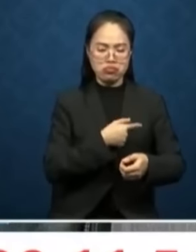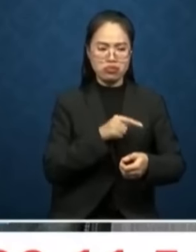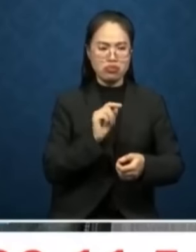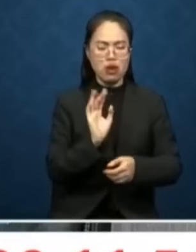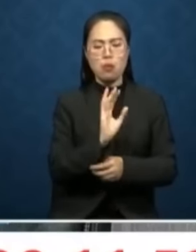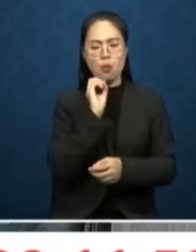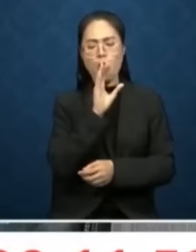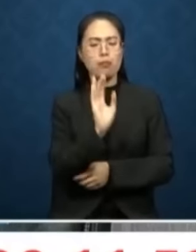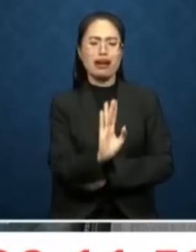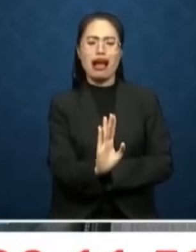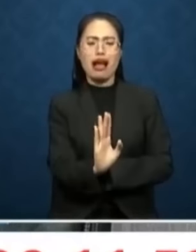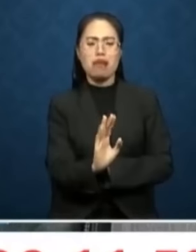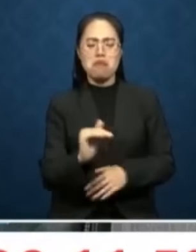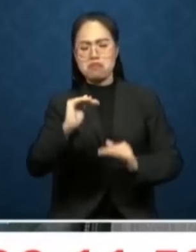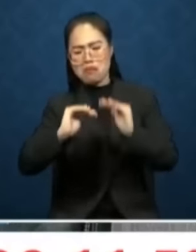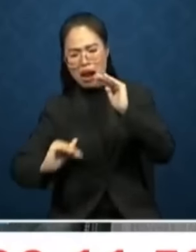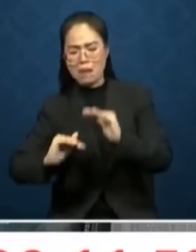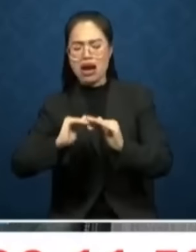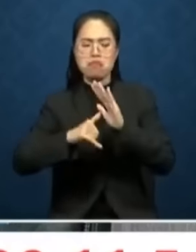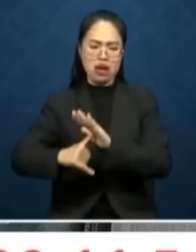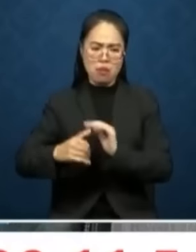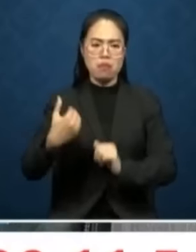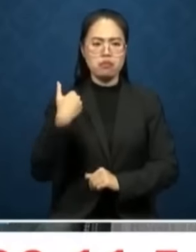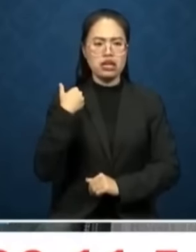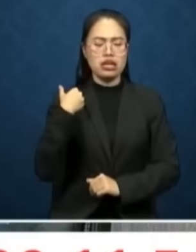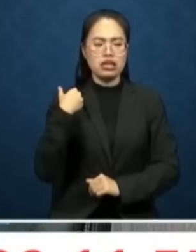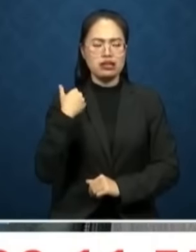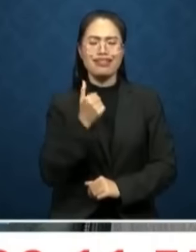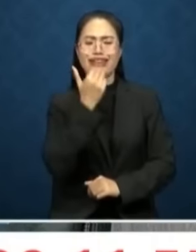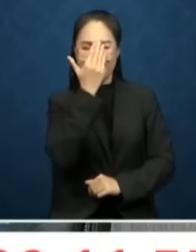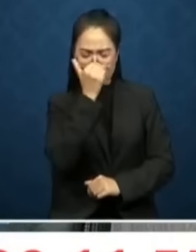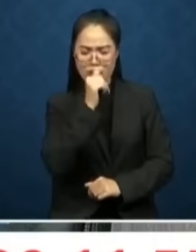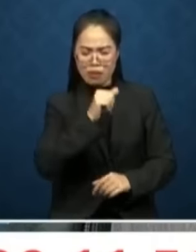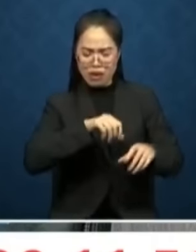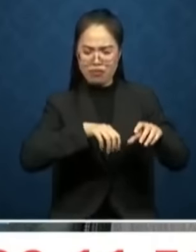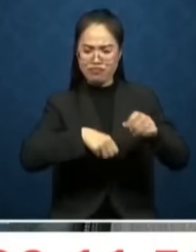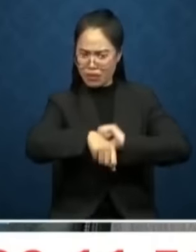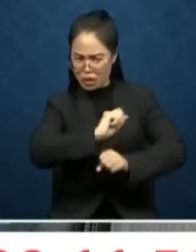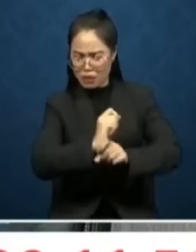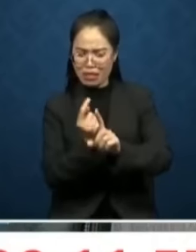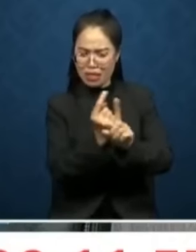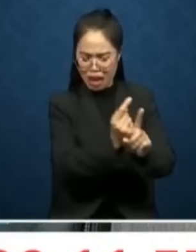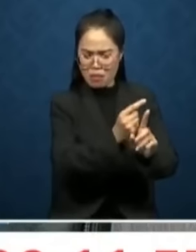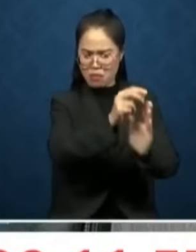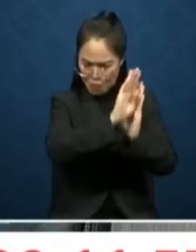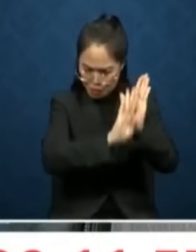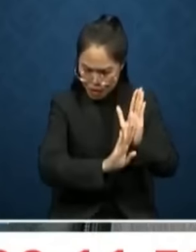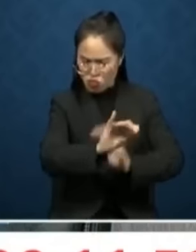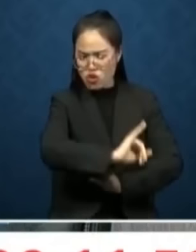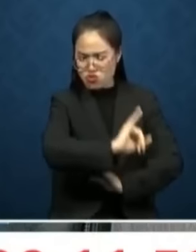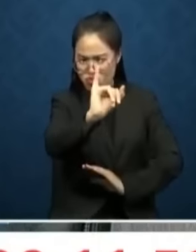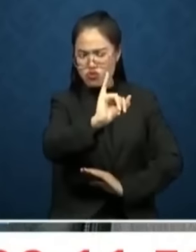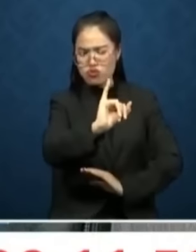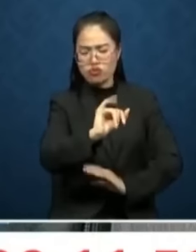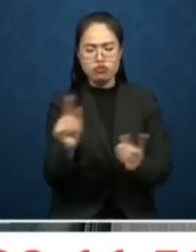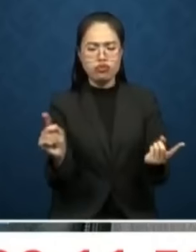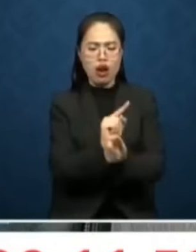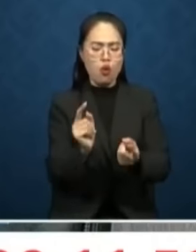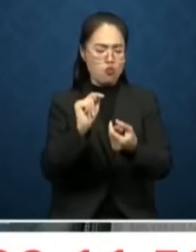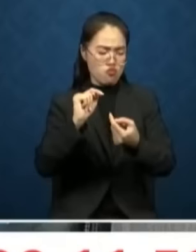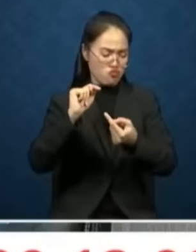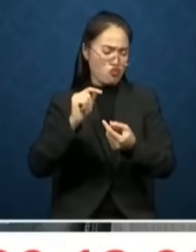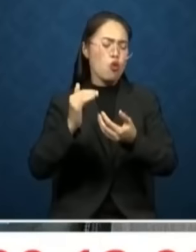ไม่เห็นด้วยว่ามันจะบรรลุผลได้อย่างไรนะครับทำไมท่านไม่ทำให้มันถูกต้องท่านทำให้ถูกต้องแต่ต้นสังคมก็อยู่ร่วมกัน